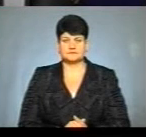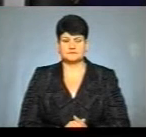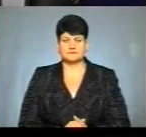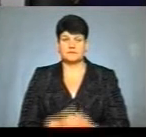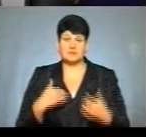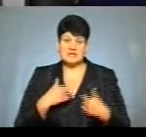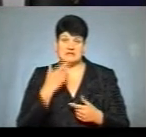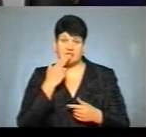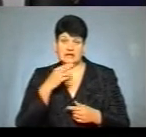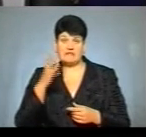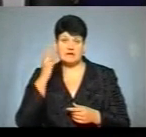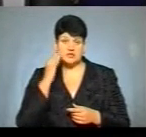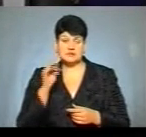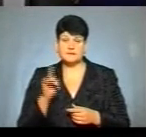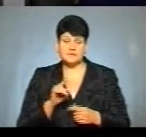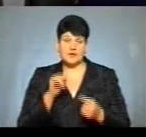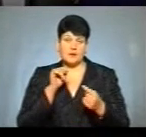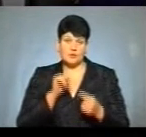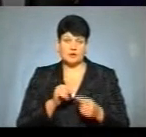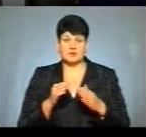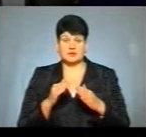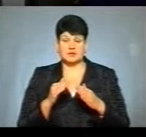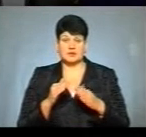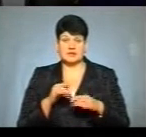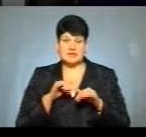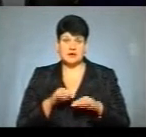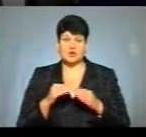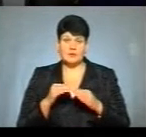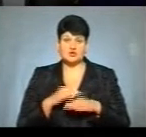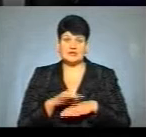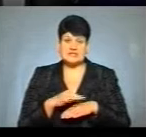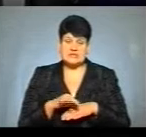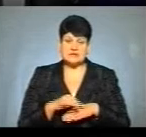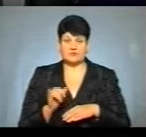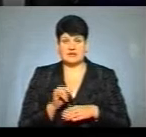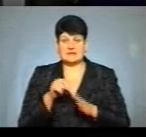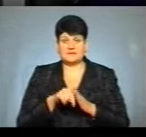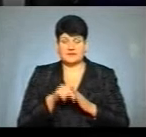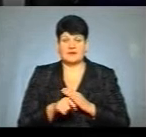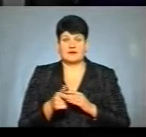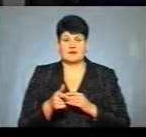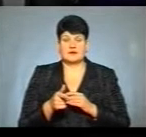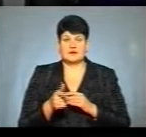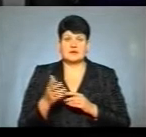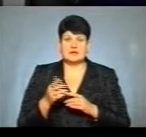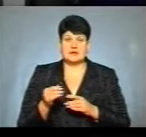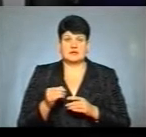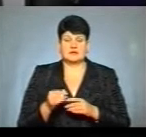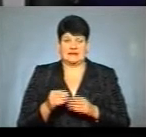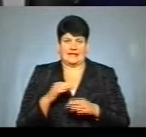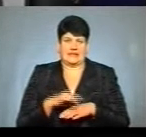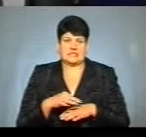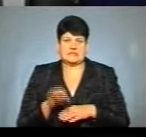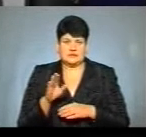Ми звикли вважати, що протидія домашньому насильству і взагалі поняття як гендерно зумовлене насильство